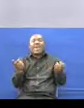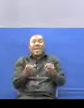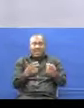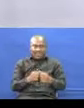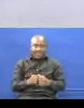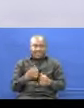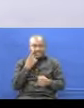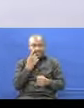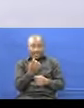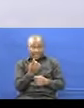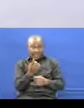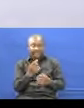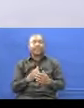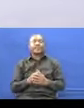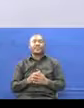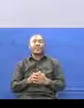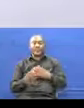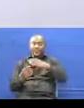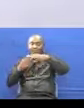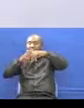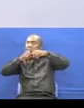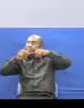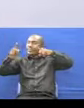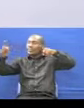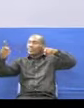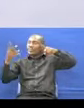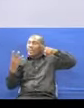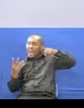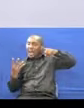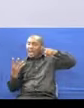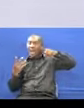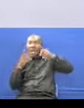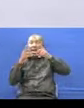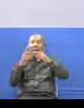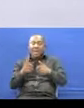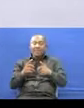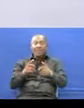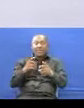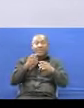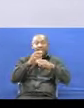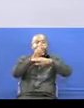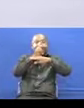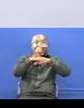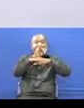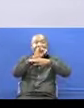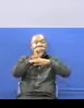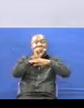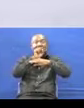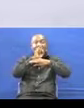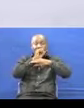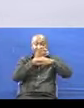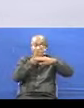hii. Vizuri kabisa. Alafu hizi kiasi tunazijumlisha tu kama namba za kawaida ambazo